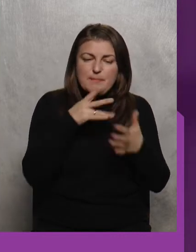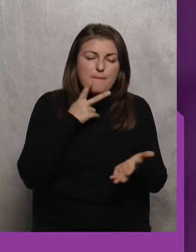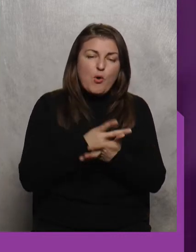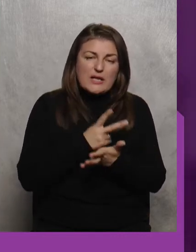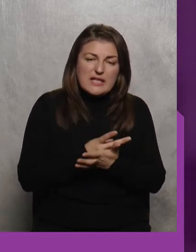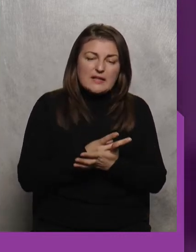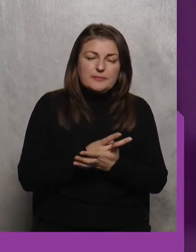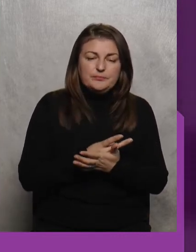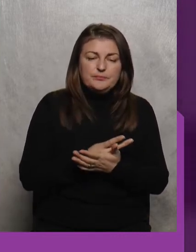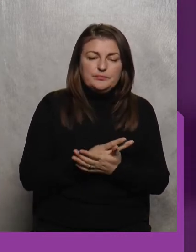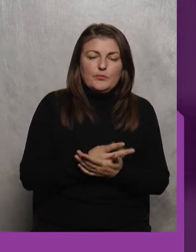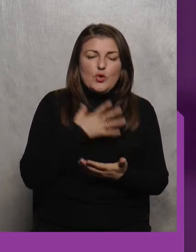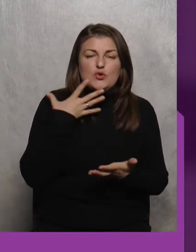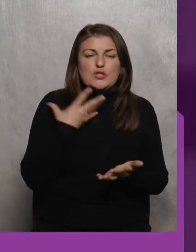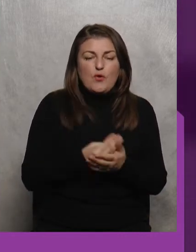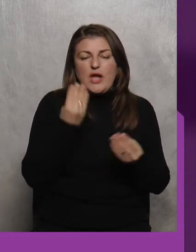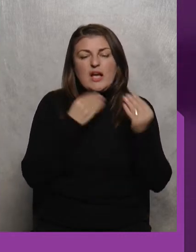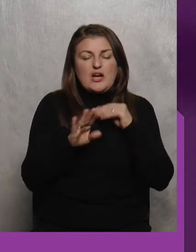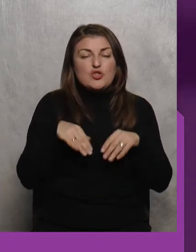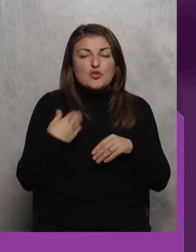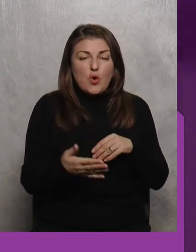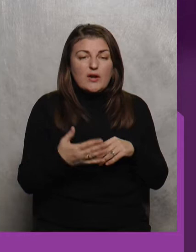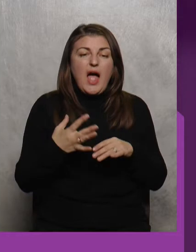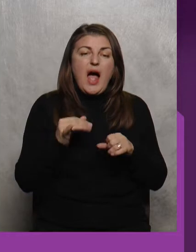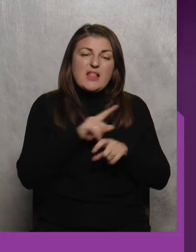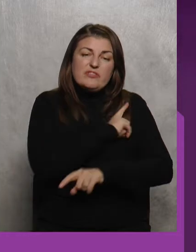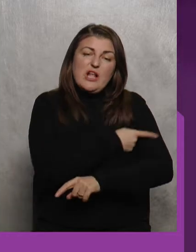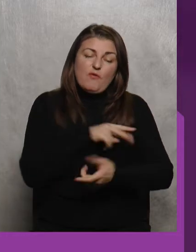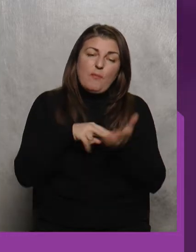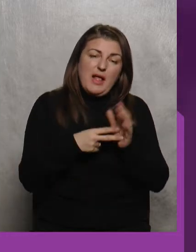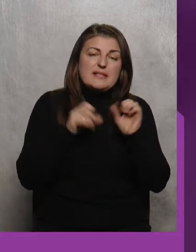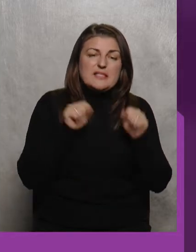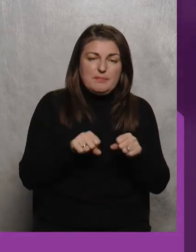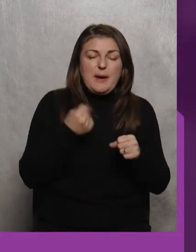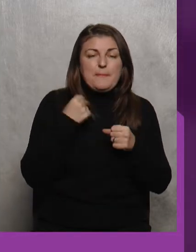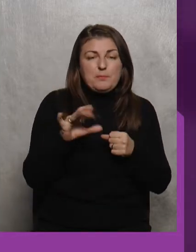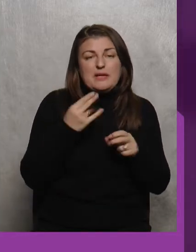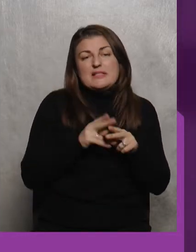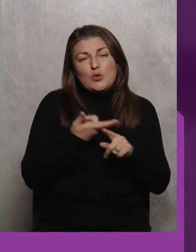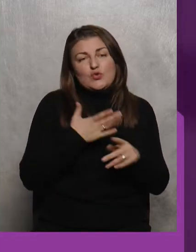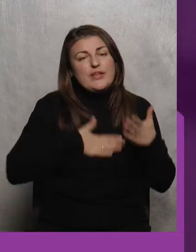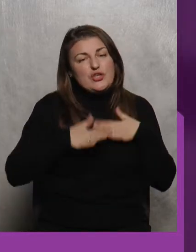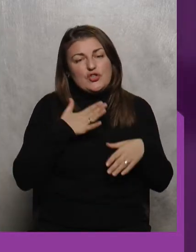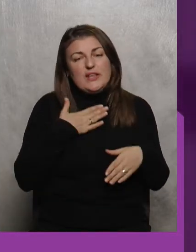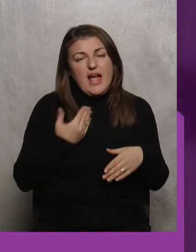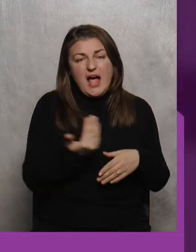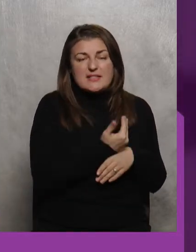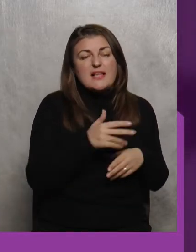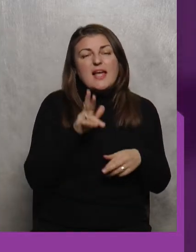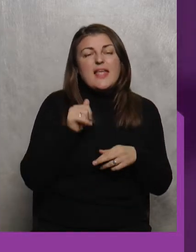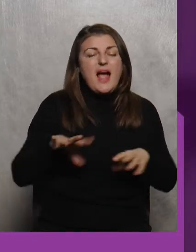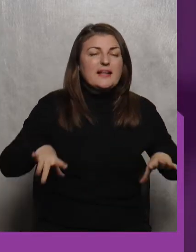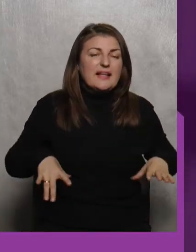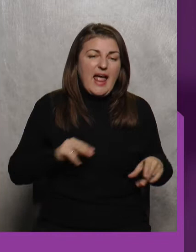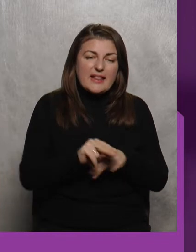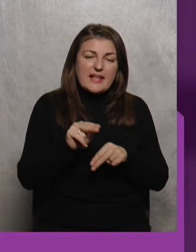показати свої кращі сторони, але в силовому плані зміг перемогти, і це дуже тішить нас, як